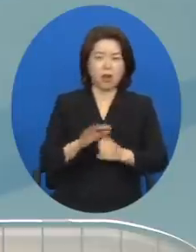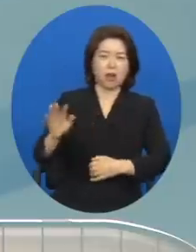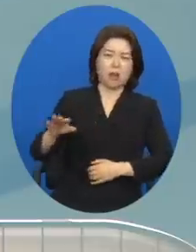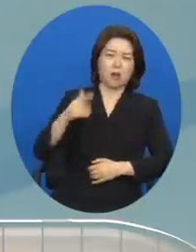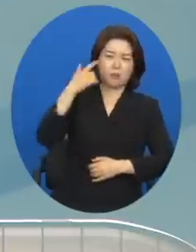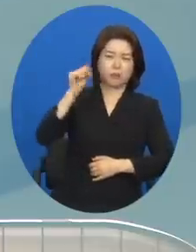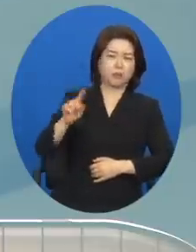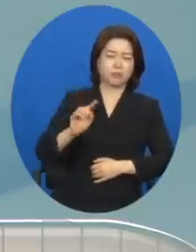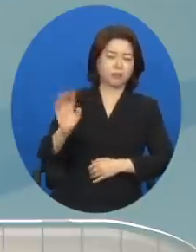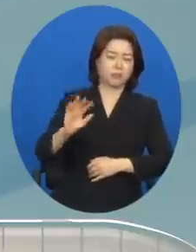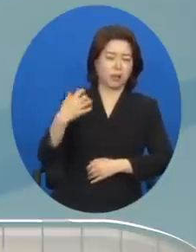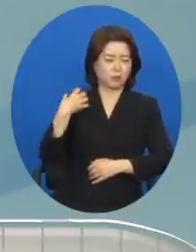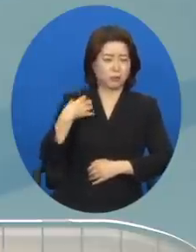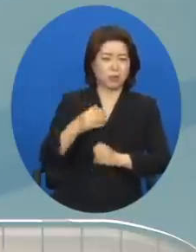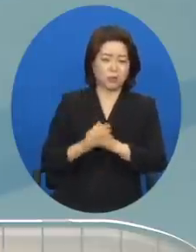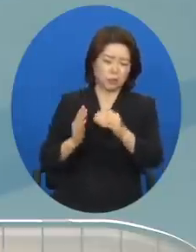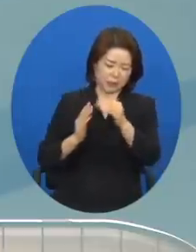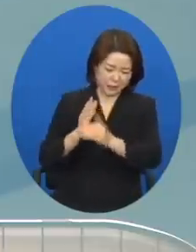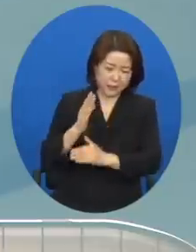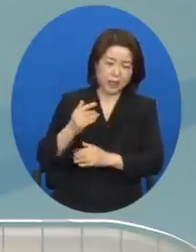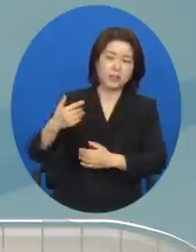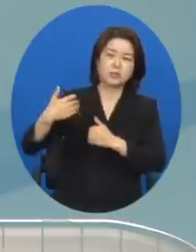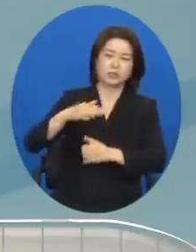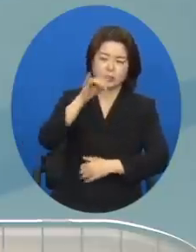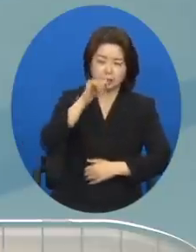부담스럽고 그건 너무 무리한 요구예요.